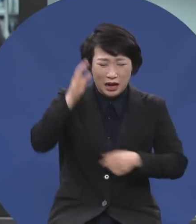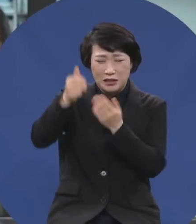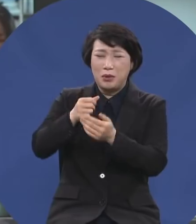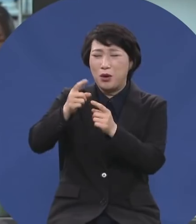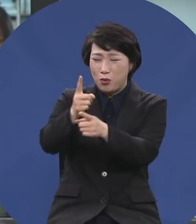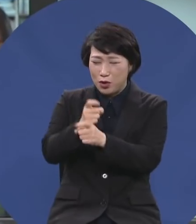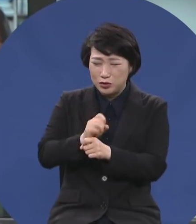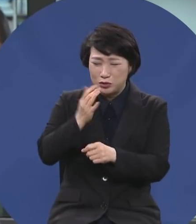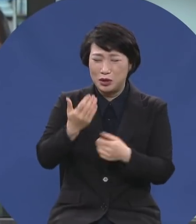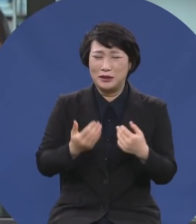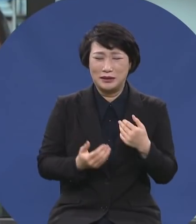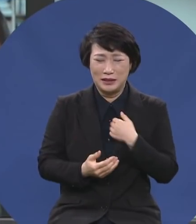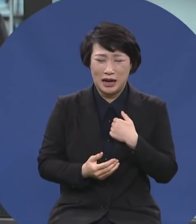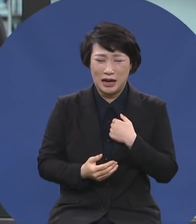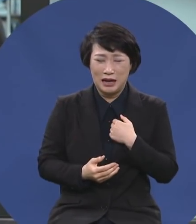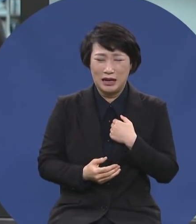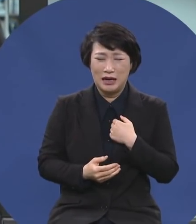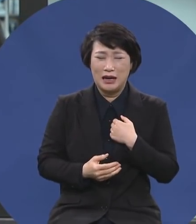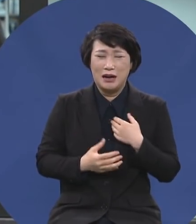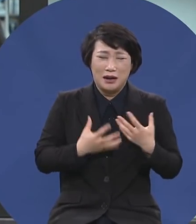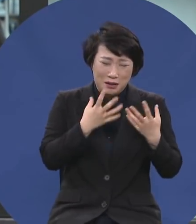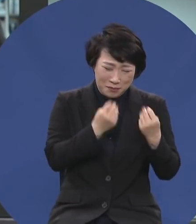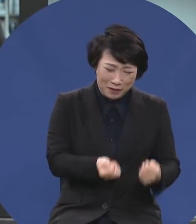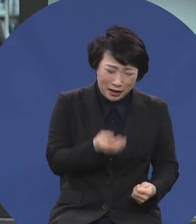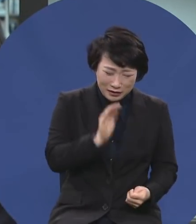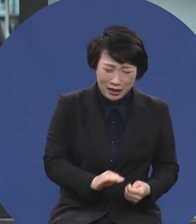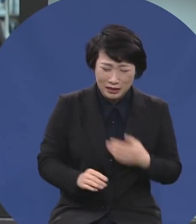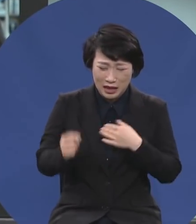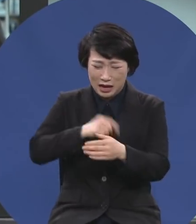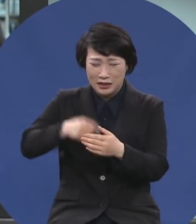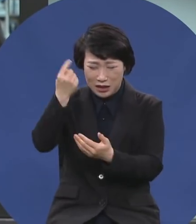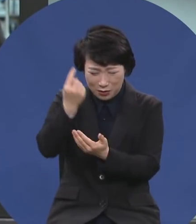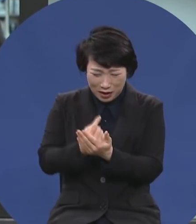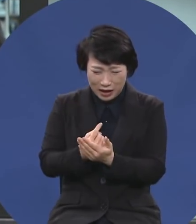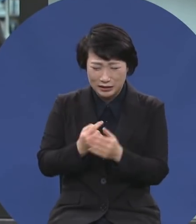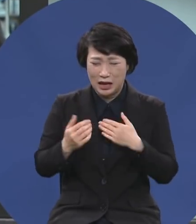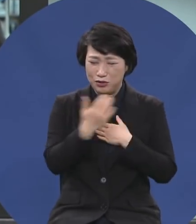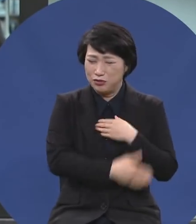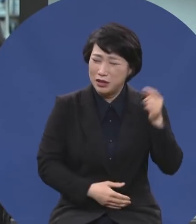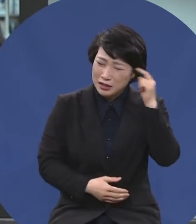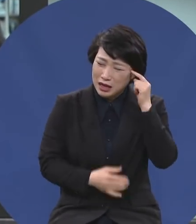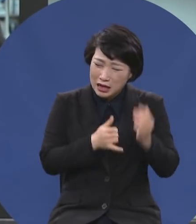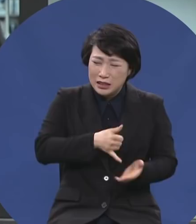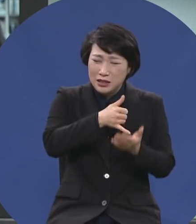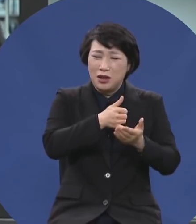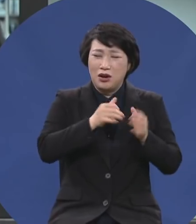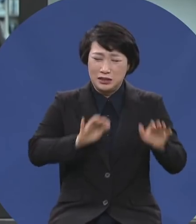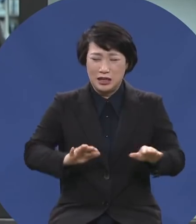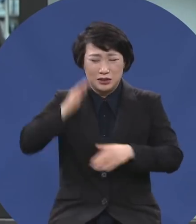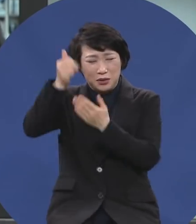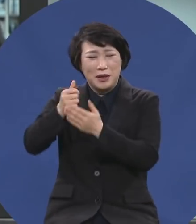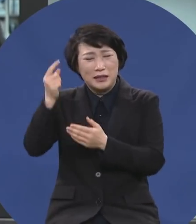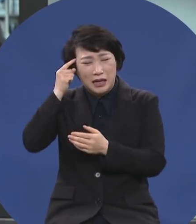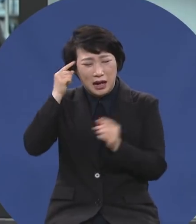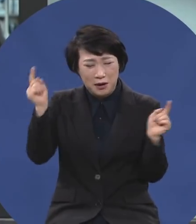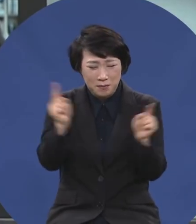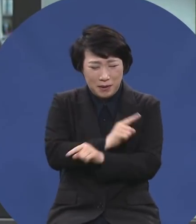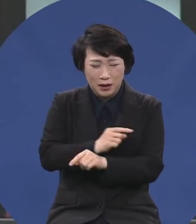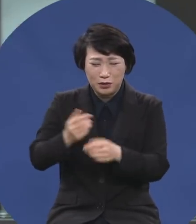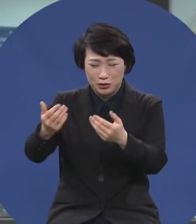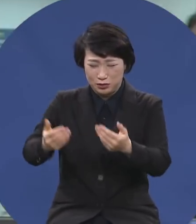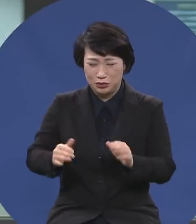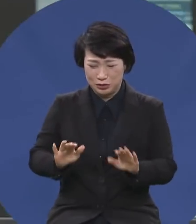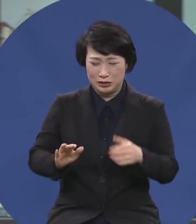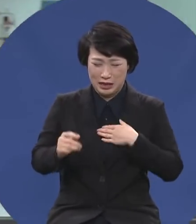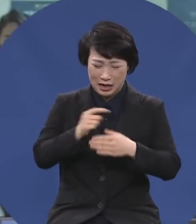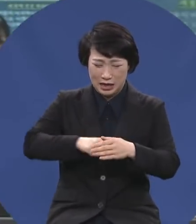하나님의 원수된 것들이 친히 있는데도 불구하고 오셔서 육신의 생각의 인격을 성령의 생각으로 바꾸셔서